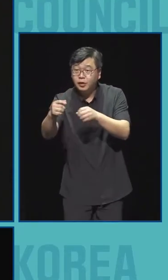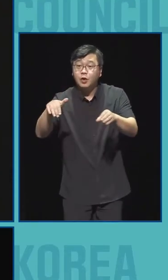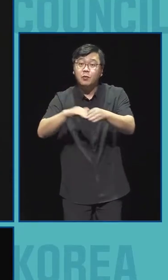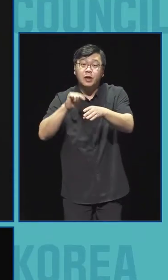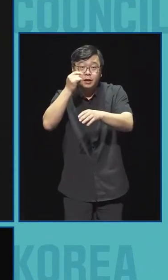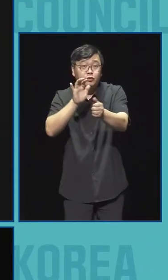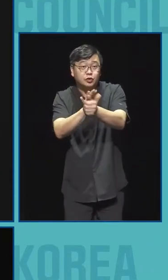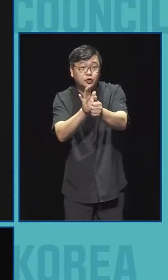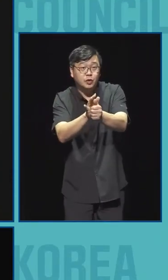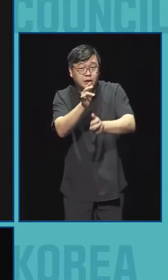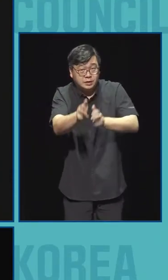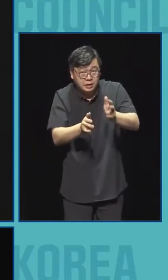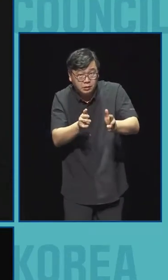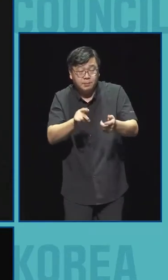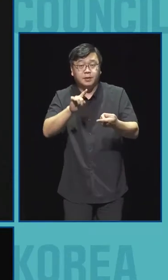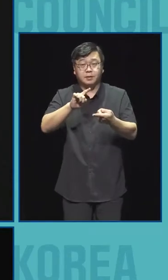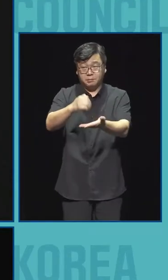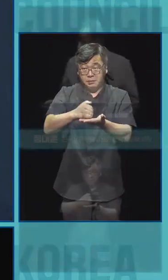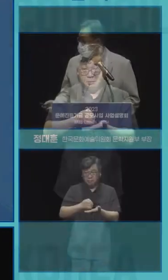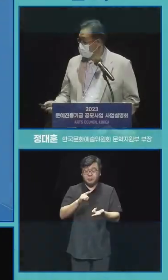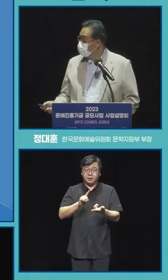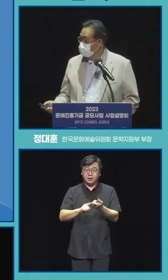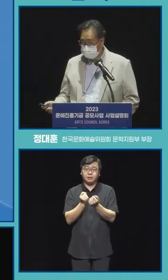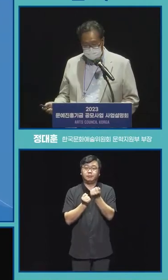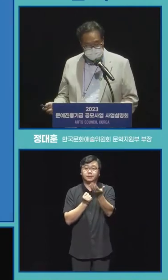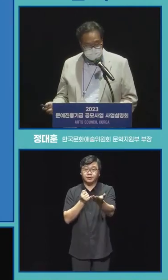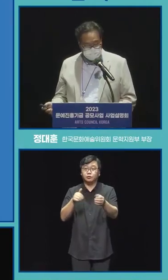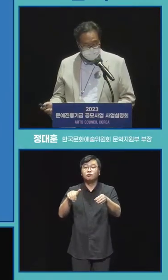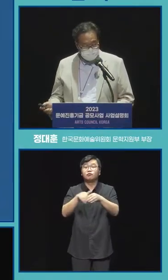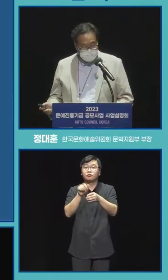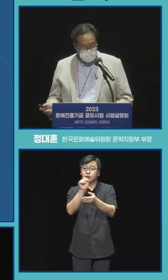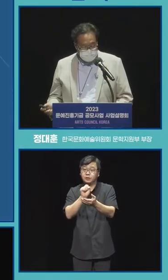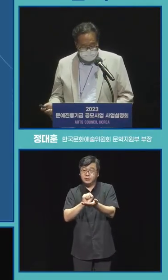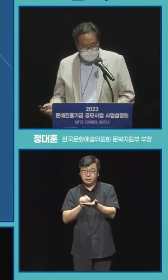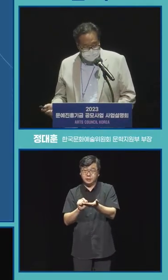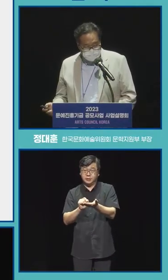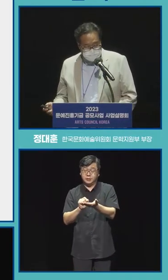공모사업 문학분야 사업에 대해서 설명을 드리도록 하겠습니다.